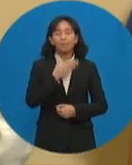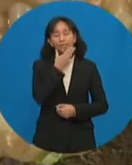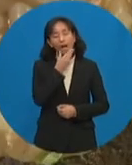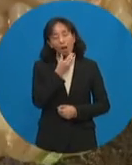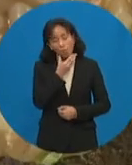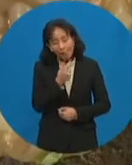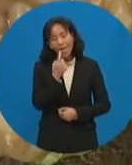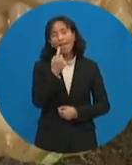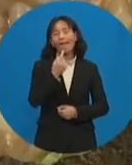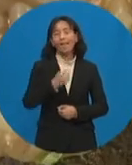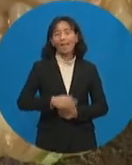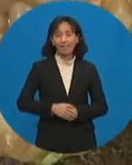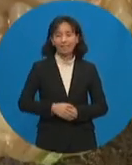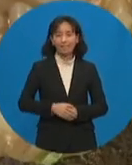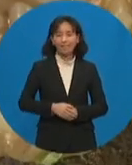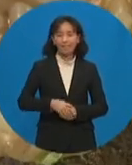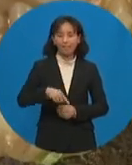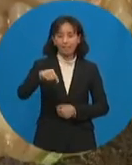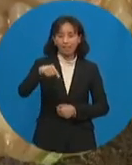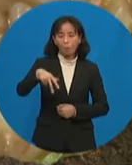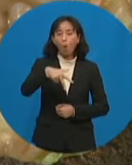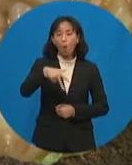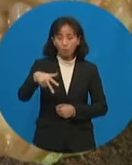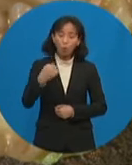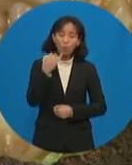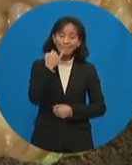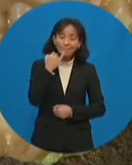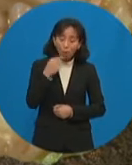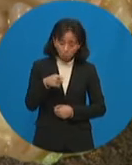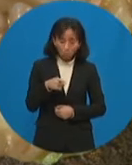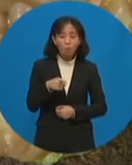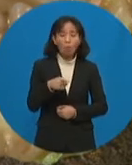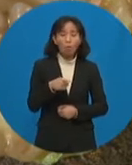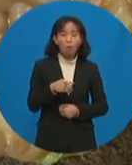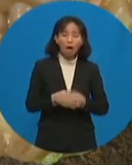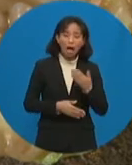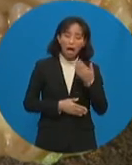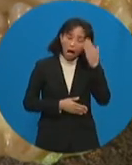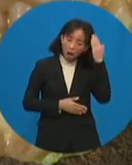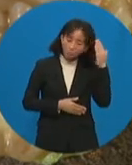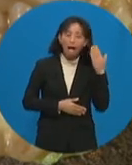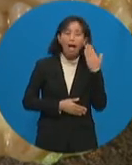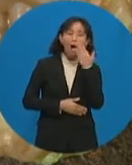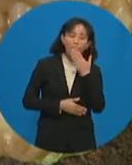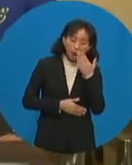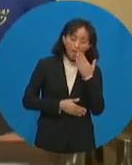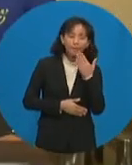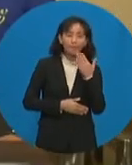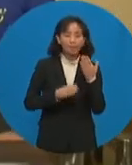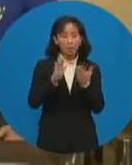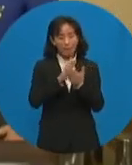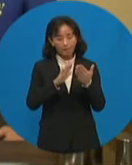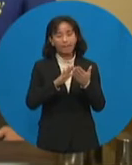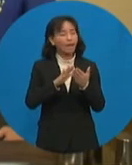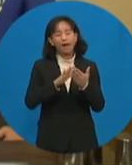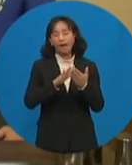ね。ソースのちょっと塩気がさらにそのホルモンの甘みっていうのを引き出してくれてるなと思って、うん、これはも